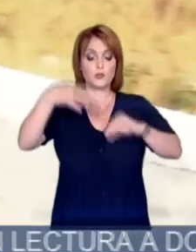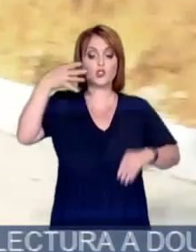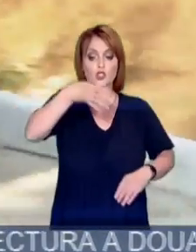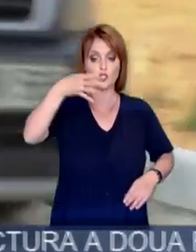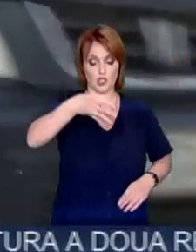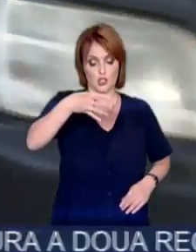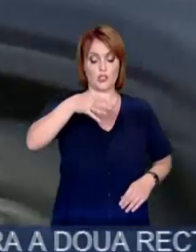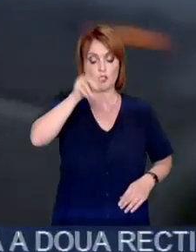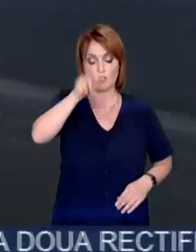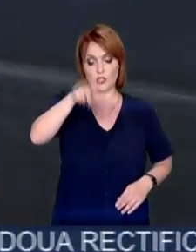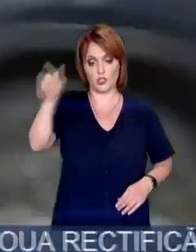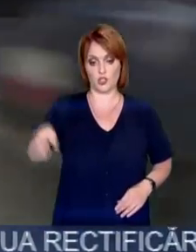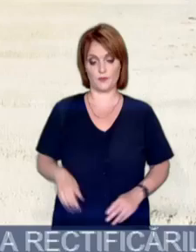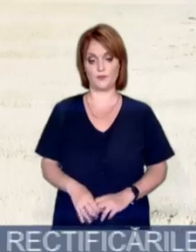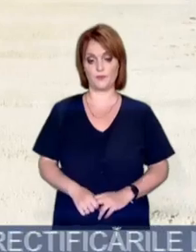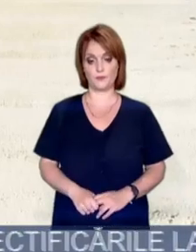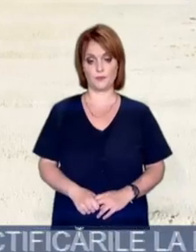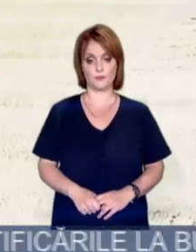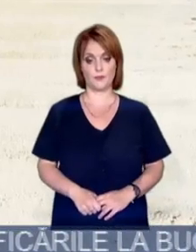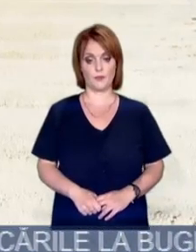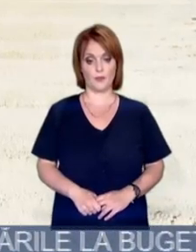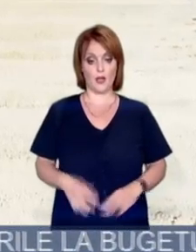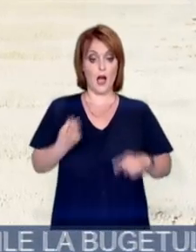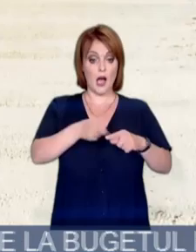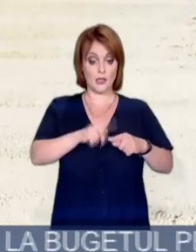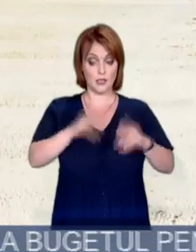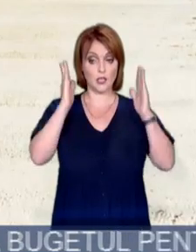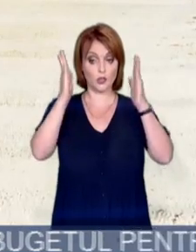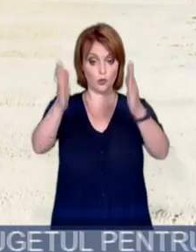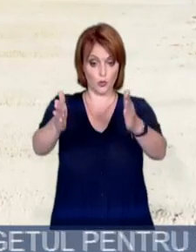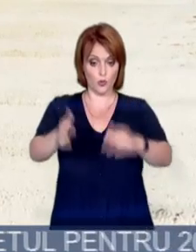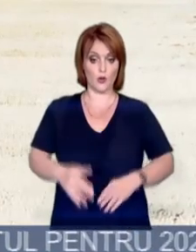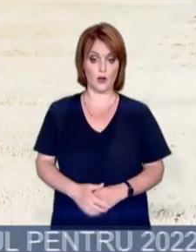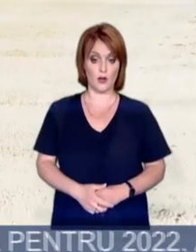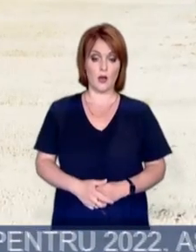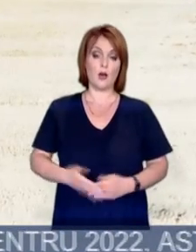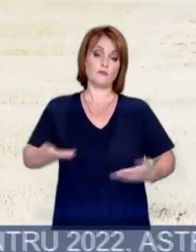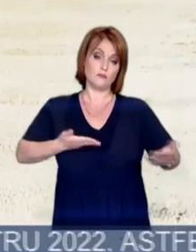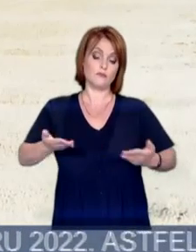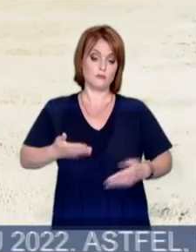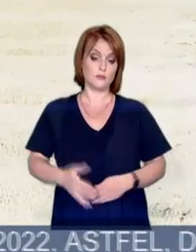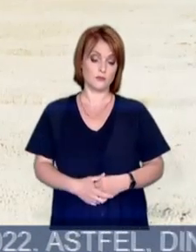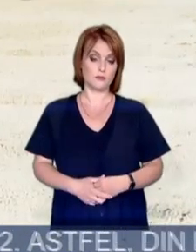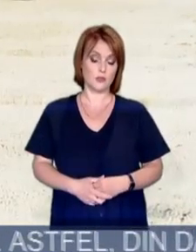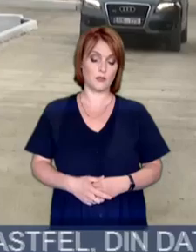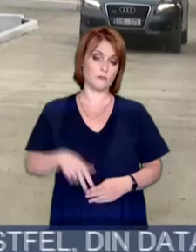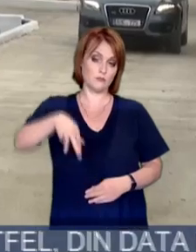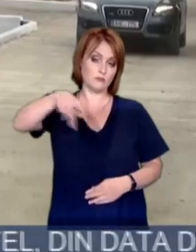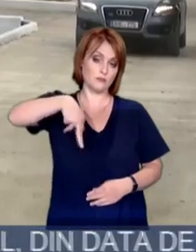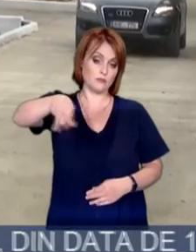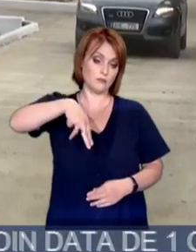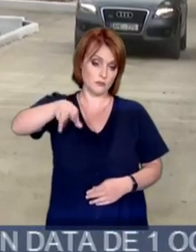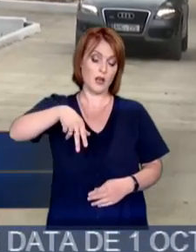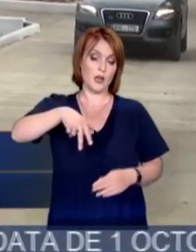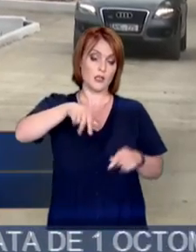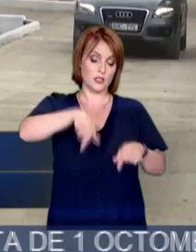în apropiere terenuri agricole. Acest drum este traversat de circa 1.000 de cetățeni și vreau să vă